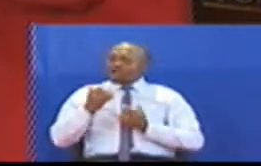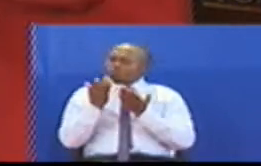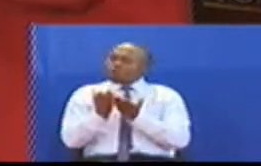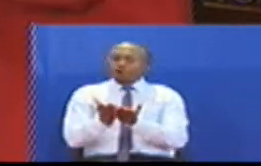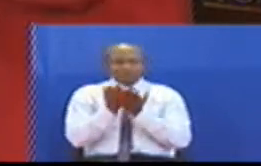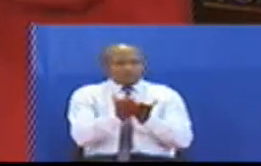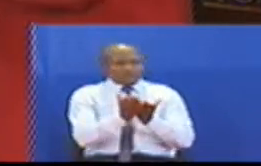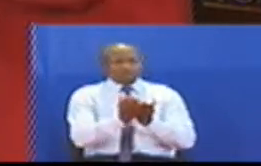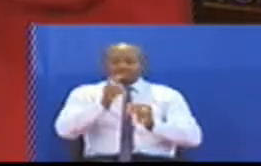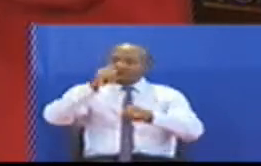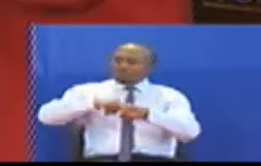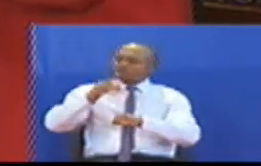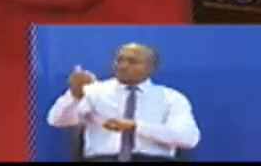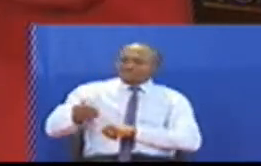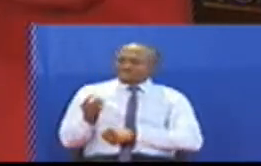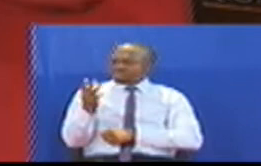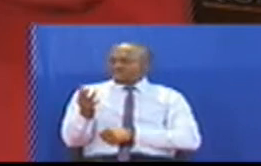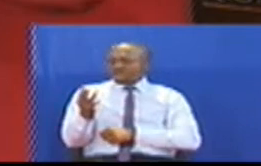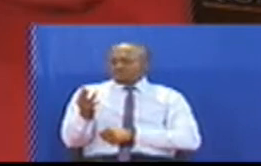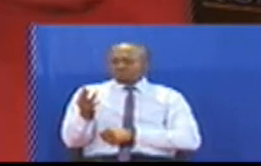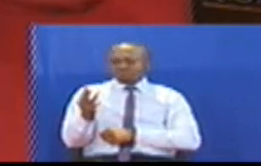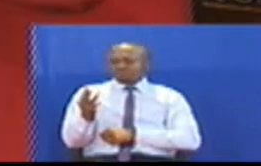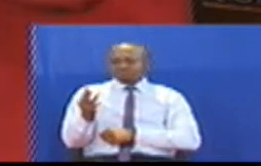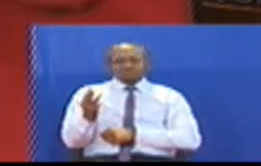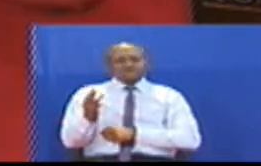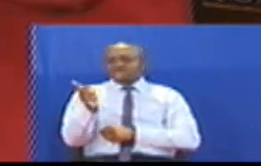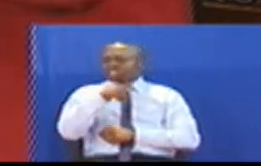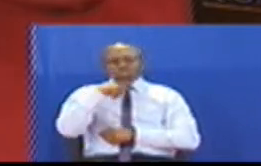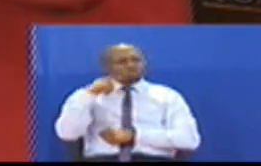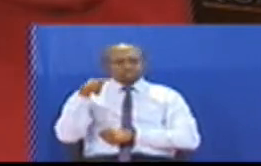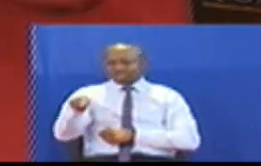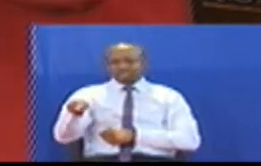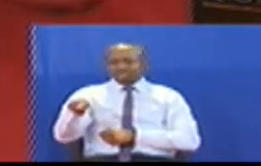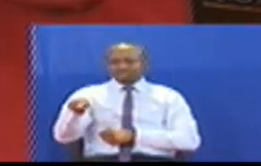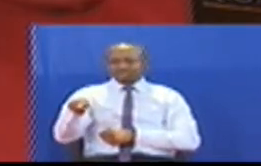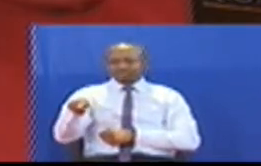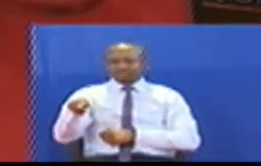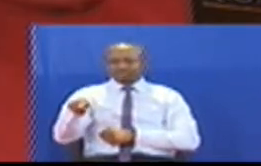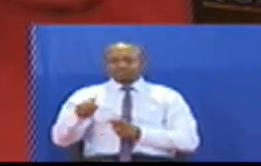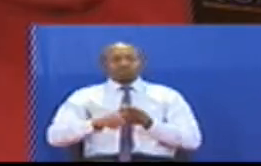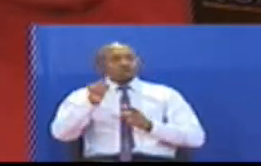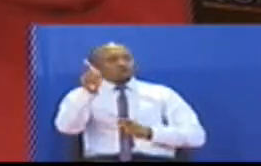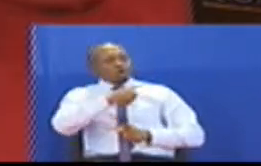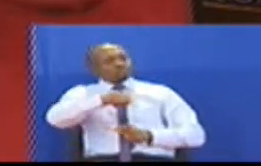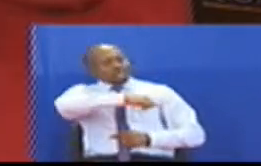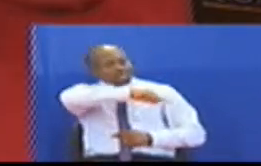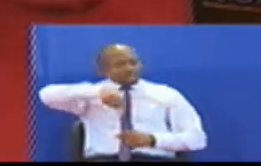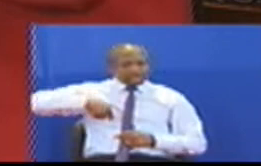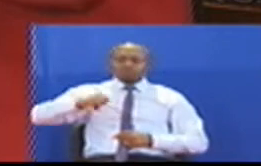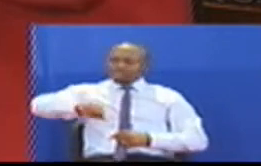Muda mliowapa, muda aliotoa Mheshimiwa Waziri wa miezi mitatu ni midogo. Kwa kosa la kwetu sisi